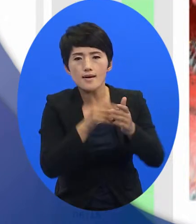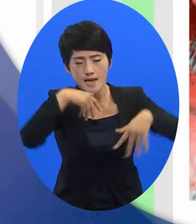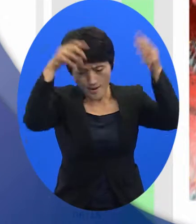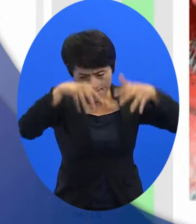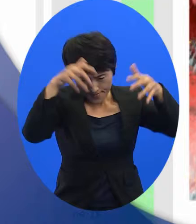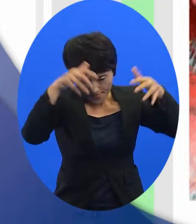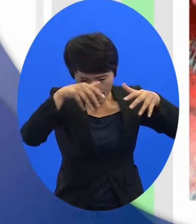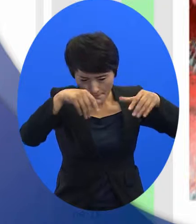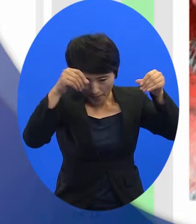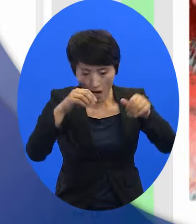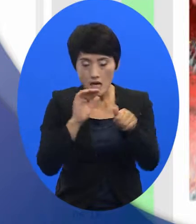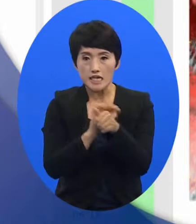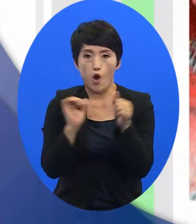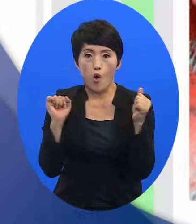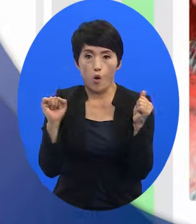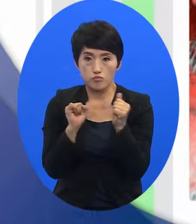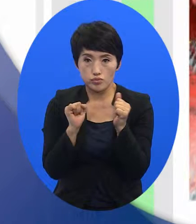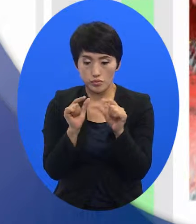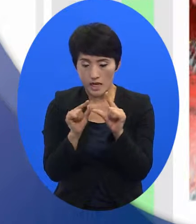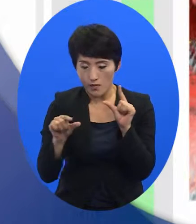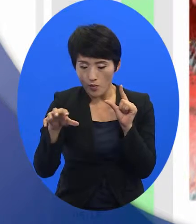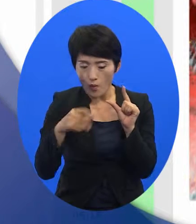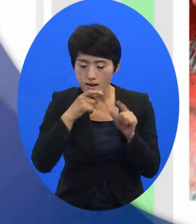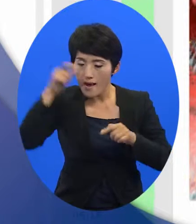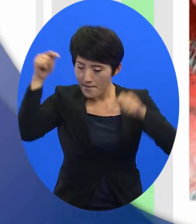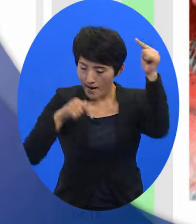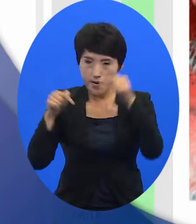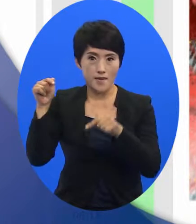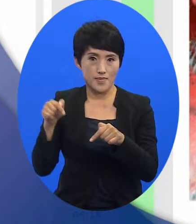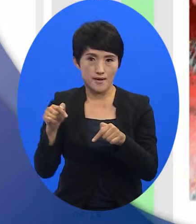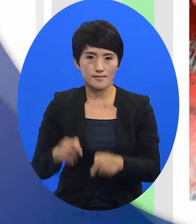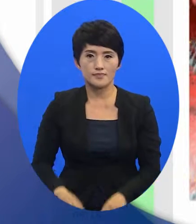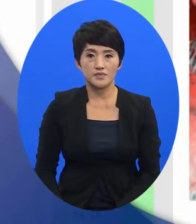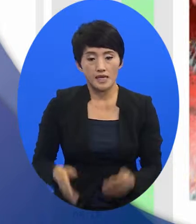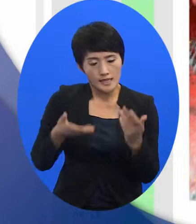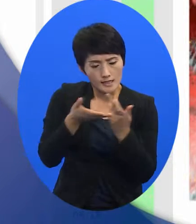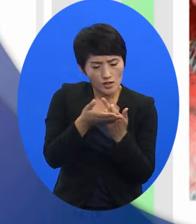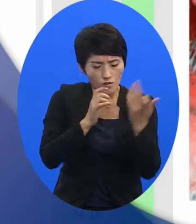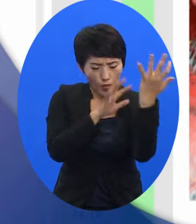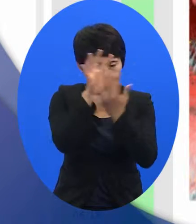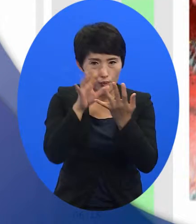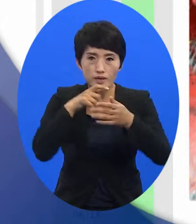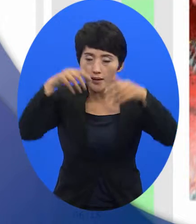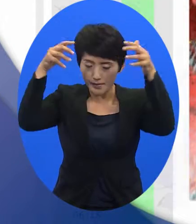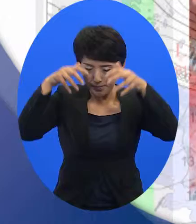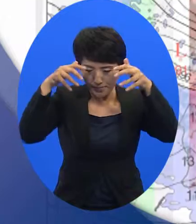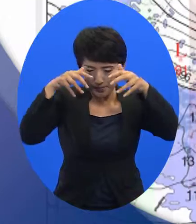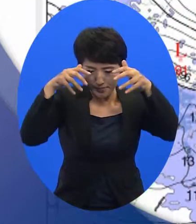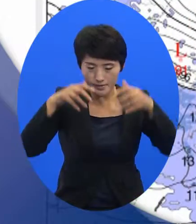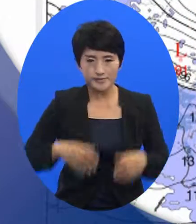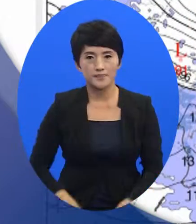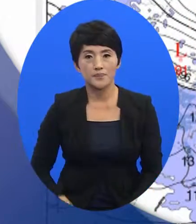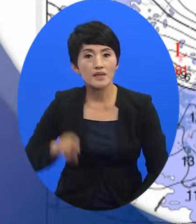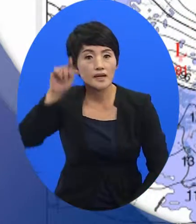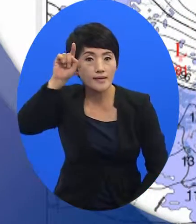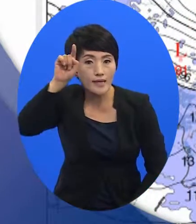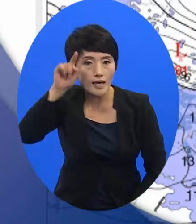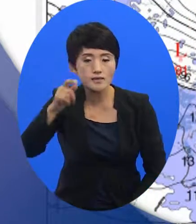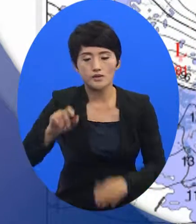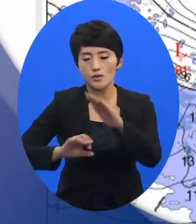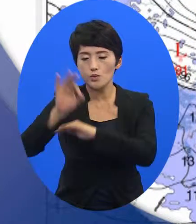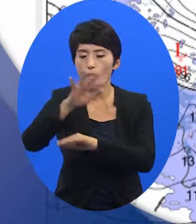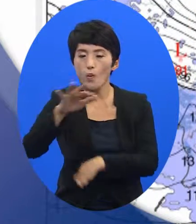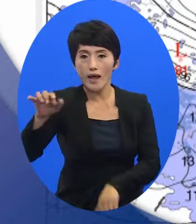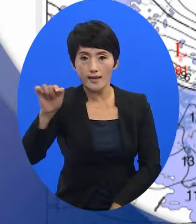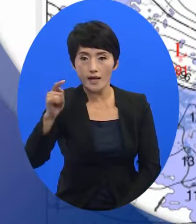있겠으며 경북 내륙에서는 빗방울 떨어지는 곳이 있겠습니다. 제주도는 흐리고 비가 조금 오겠습니다. 내일도 계속해서